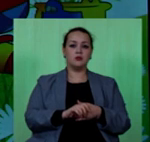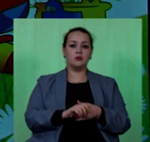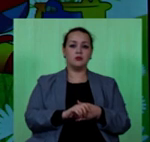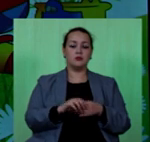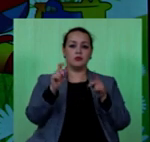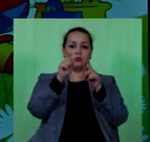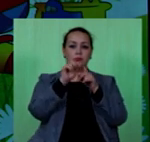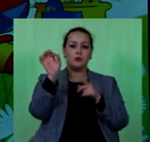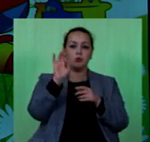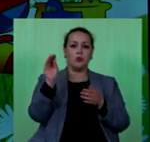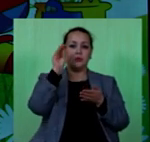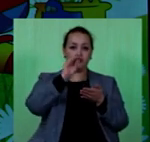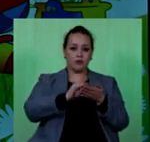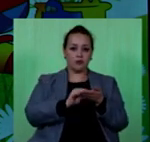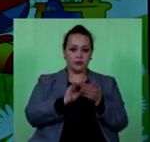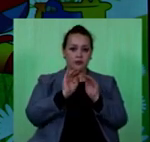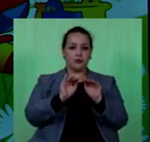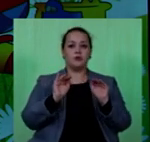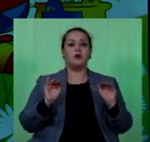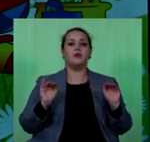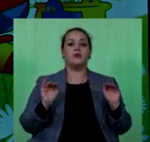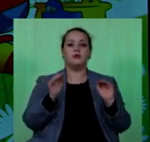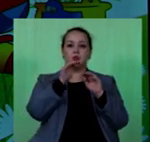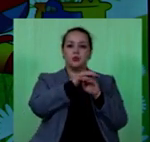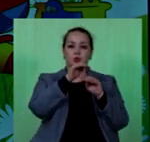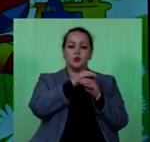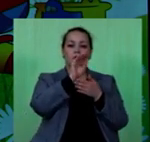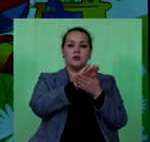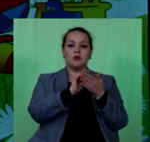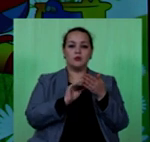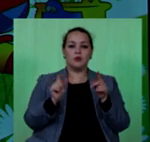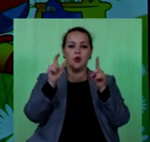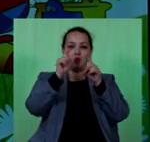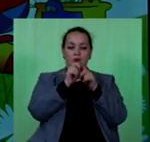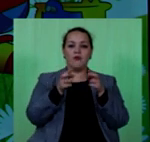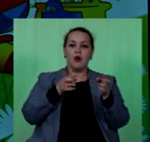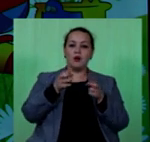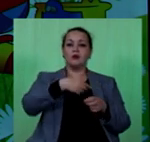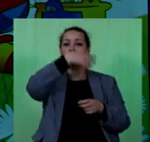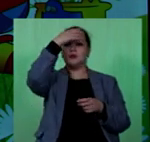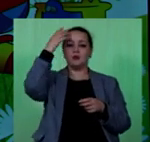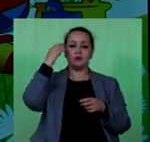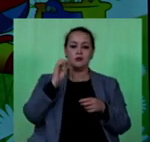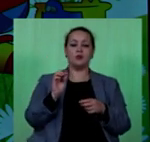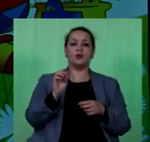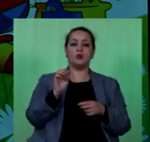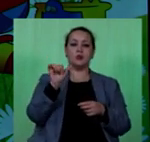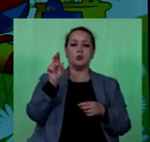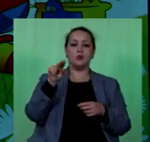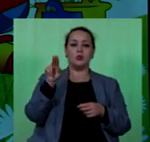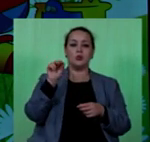ставили ребята молодцы записали слова коньки и не забудьте поставить ударение